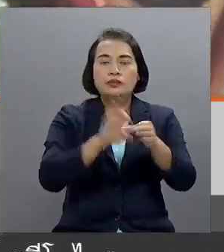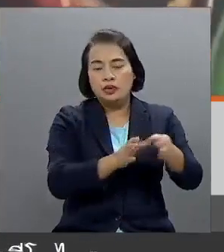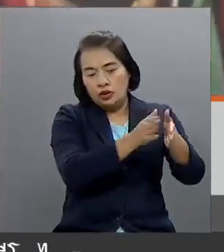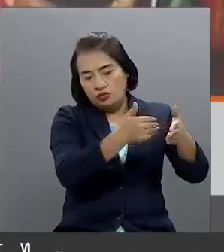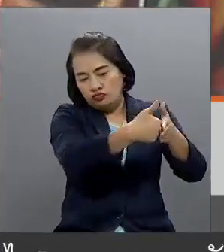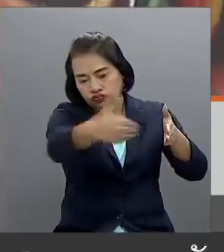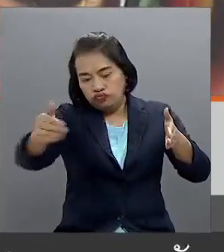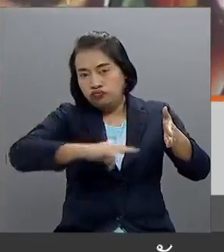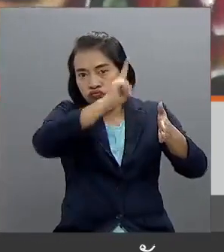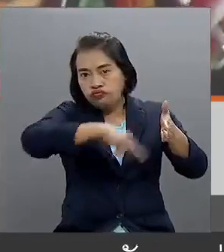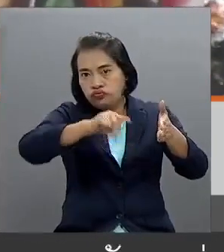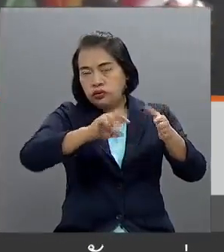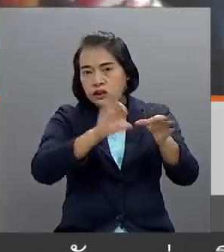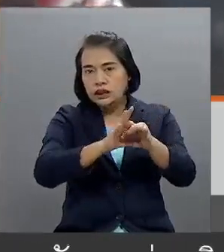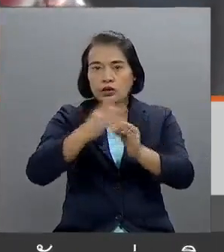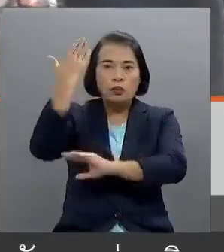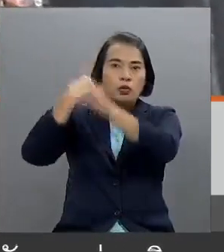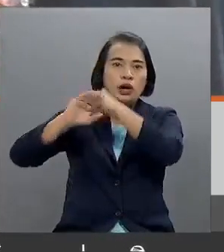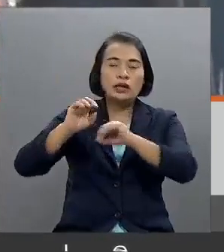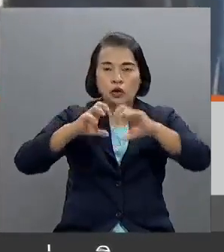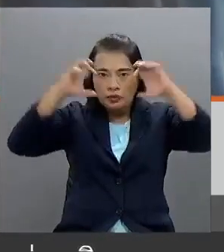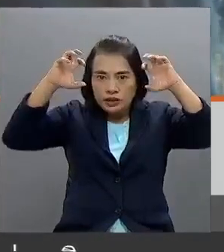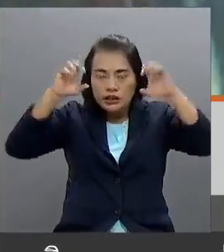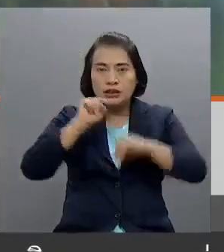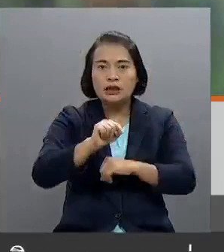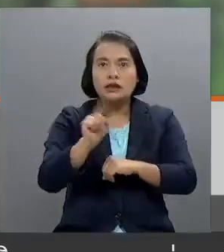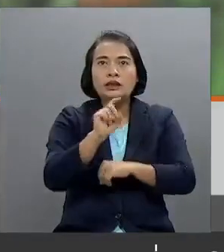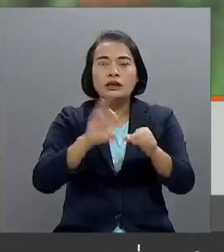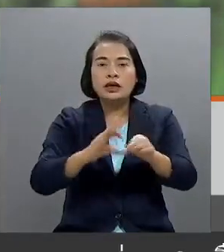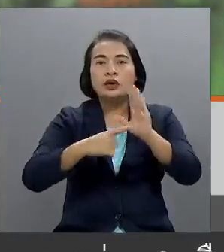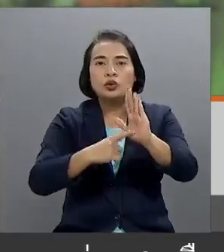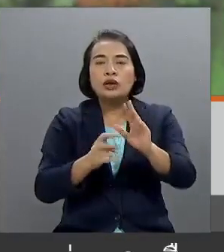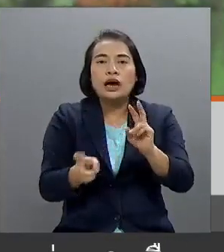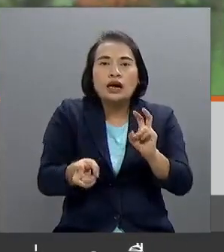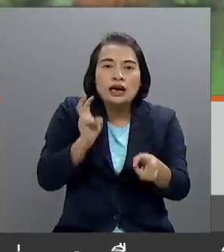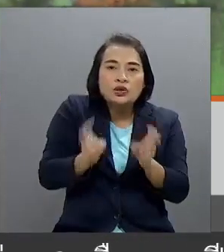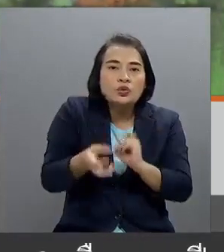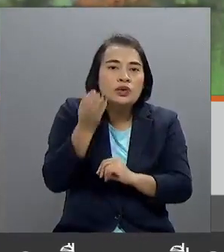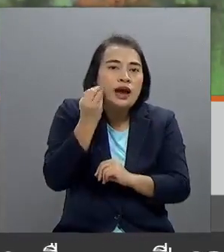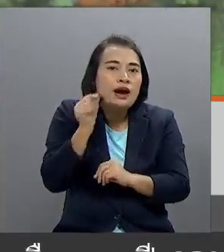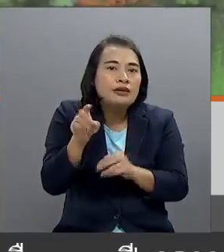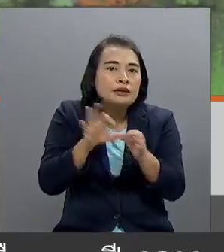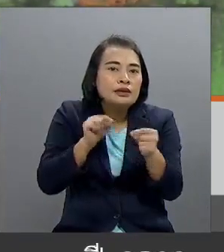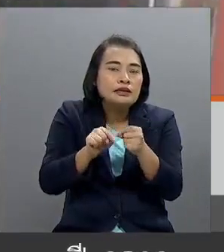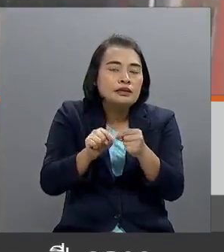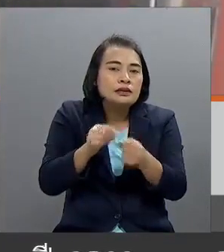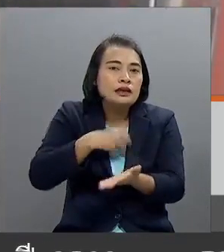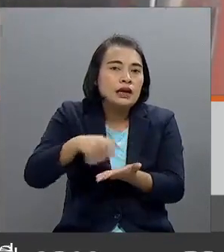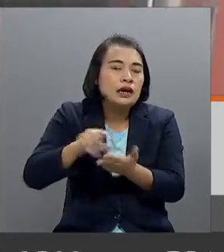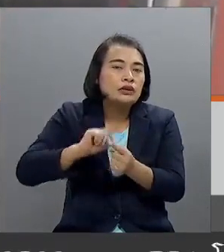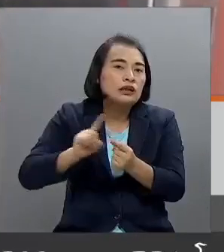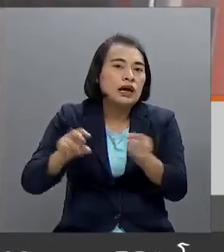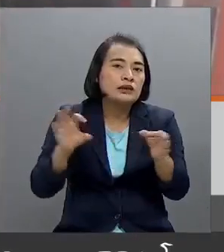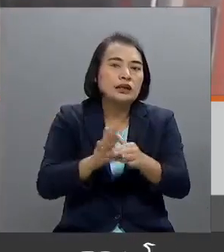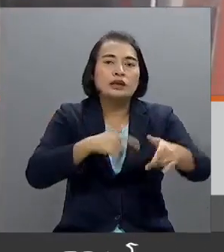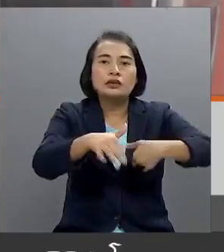อนสุสานกลางกรุงเป็นคาแรคเตอร์การ์ตูนสะท้อนเรื่องเล่าคู่ชุมชนเป็นส่วนหนึ่งของงานสตรีทอาร์ต